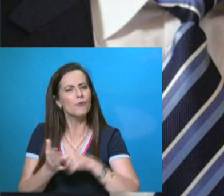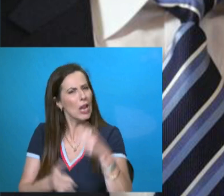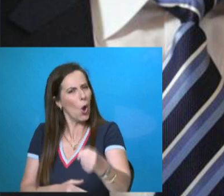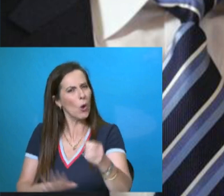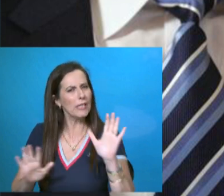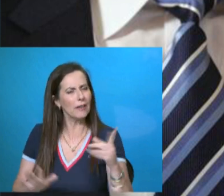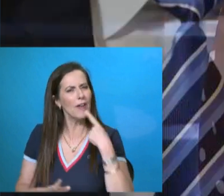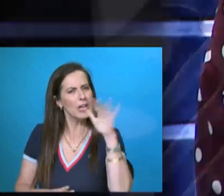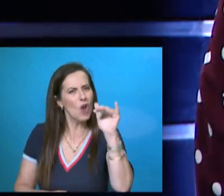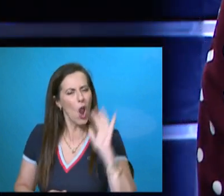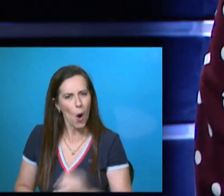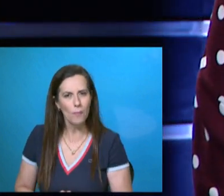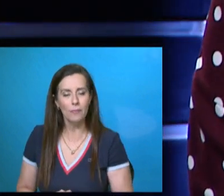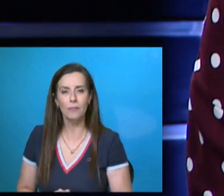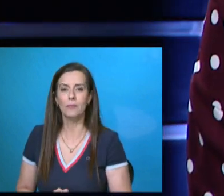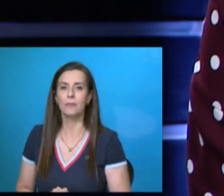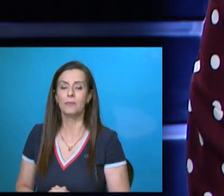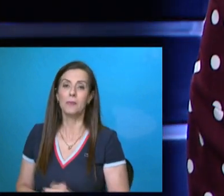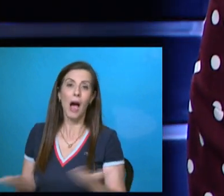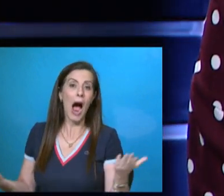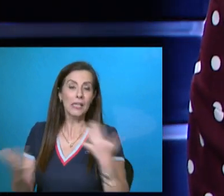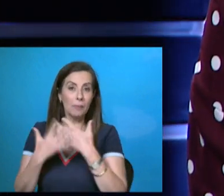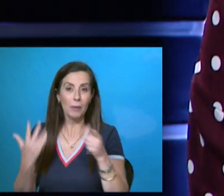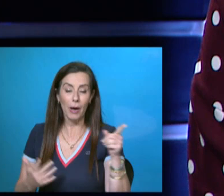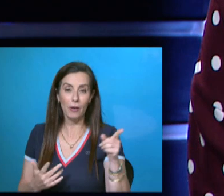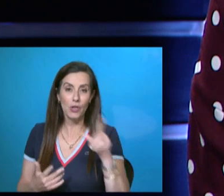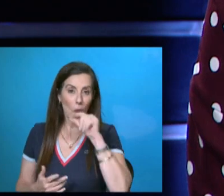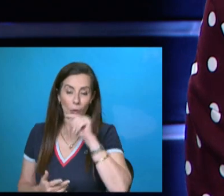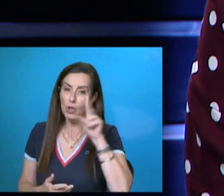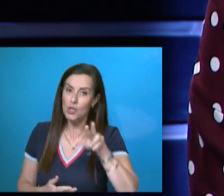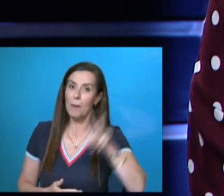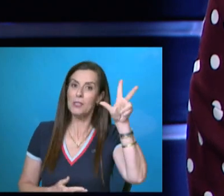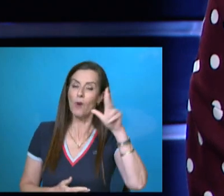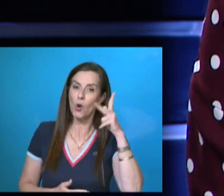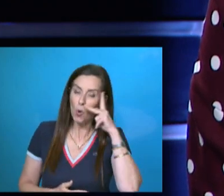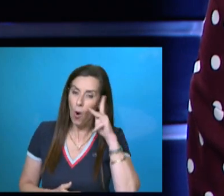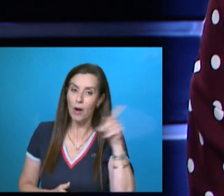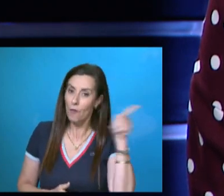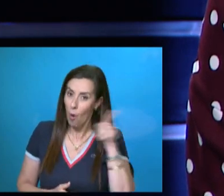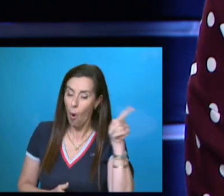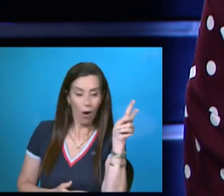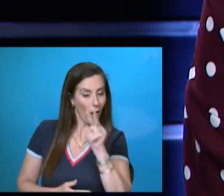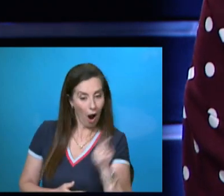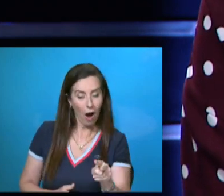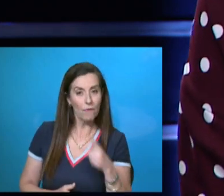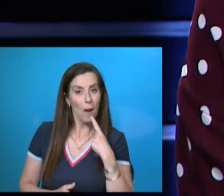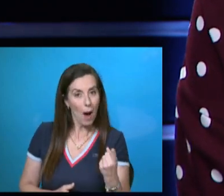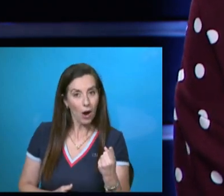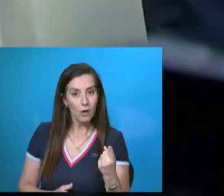ולומר שלום. אז מתברר שהטוויטר מגיע גם לקוריאה הצפונית, והרודן הפתיע